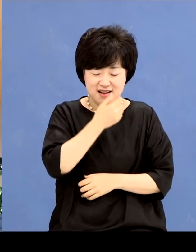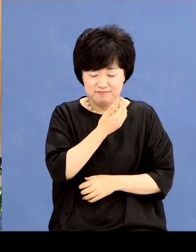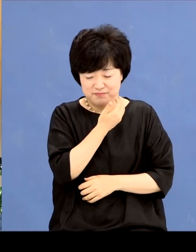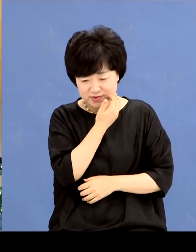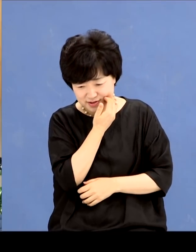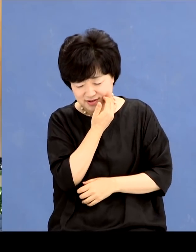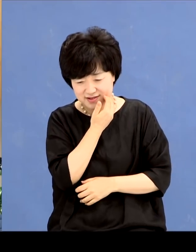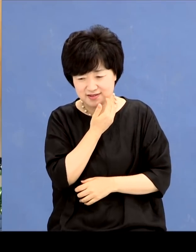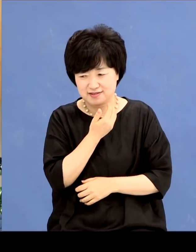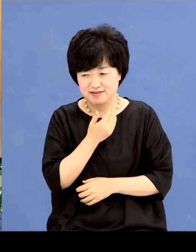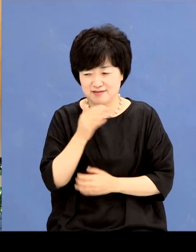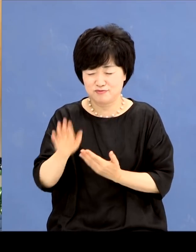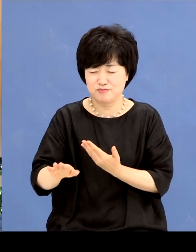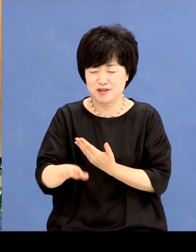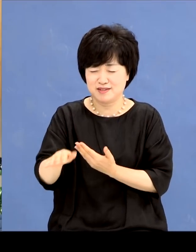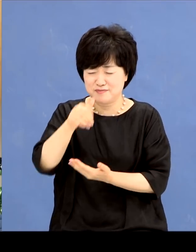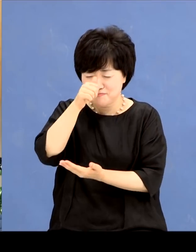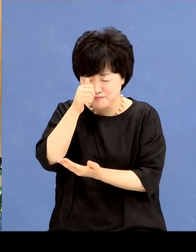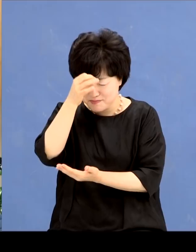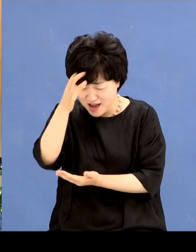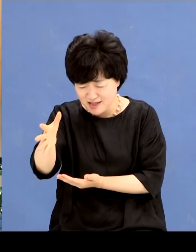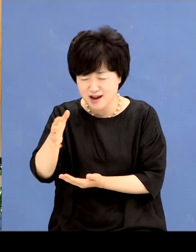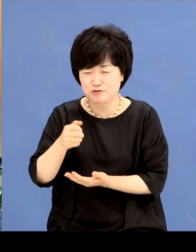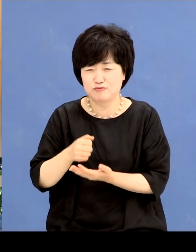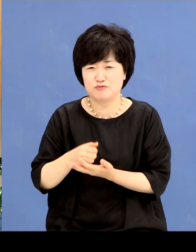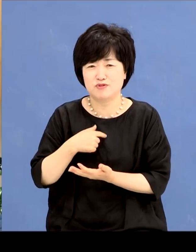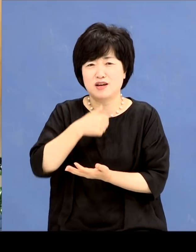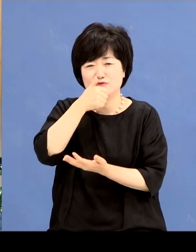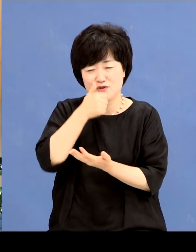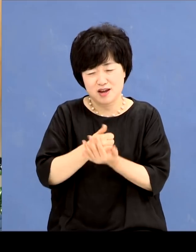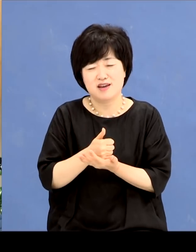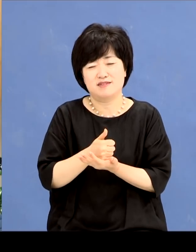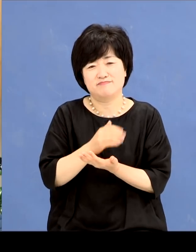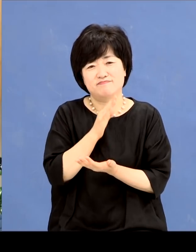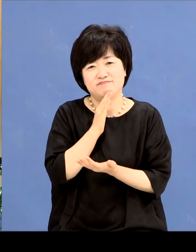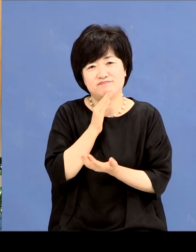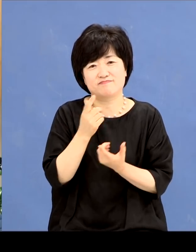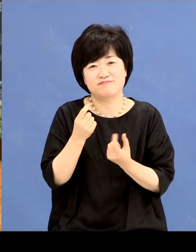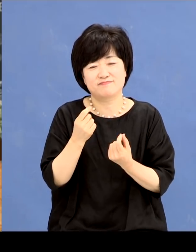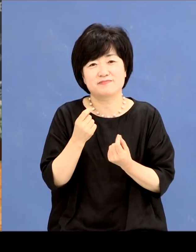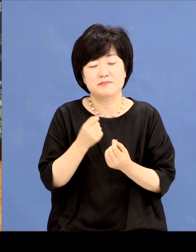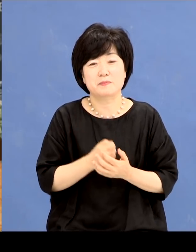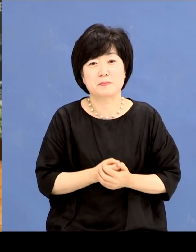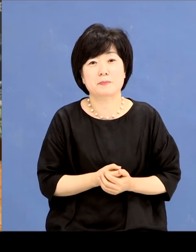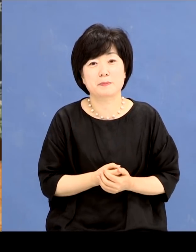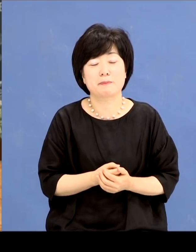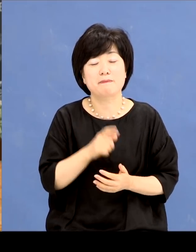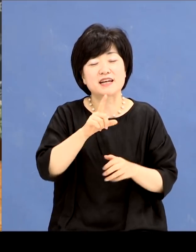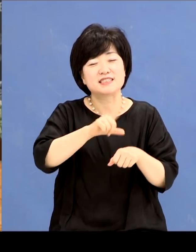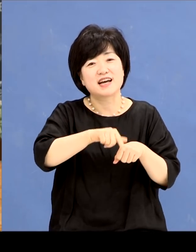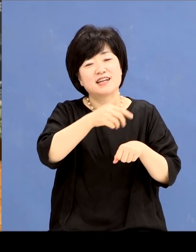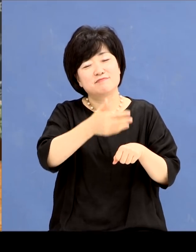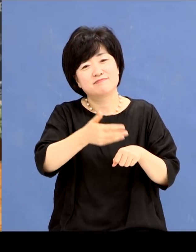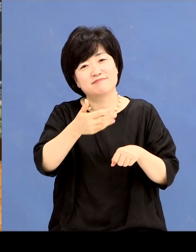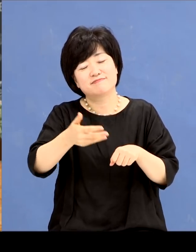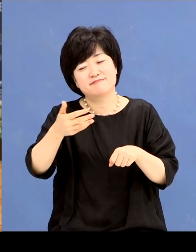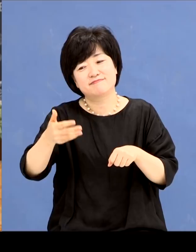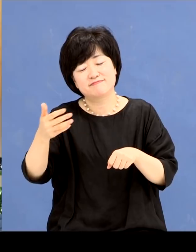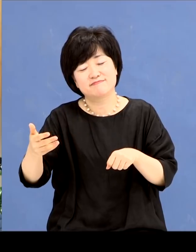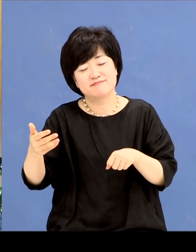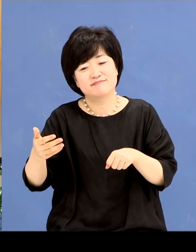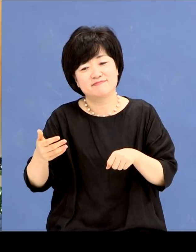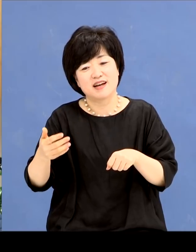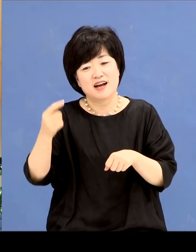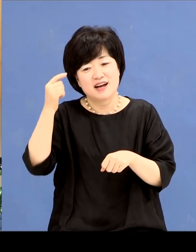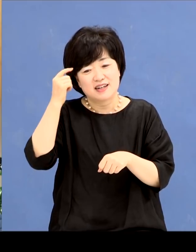수치스럽기도 했고 너무 미안하기도 했고 너무 여러 감정들이 막 들면서 굉장히 많이 울었던 것 같아요. 네. 그러면서 그 시간들